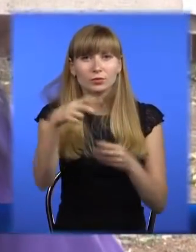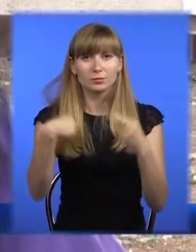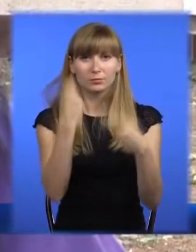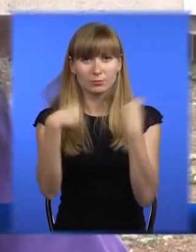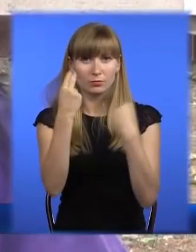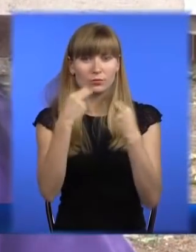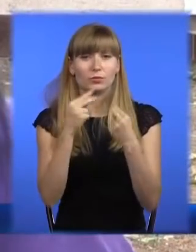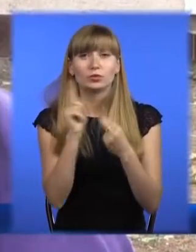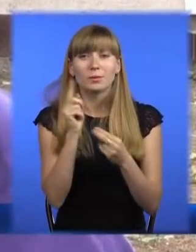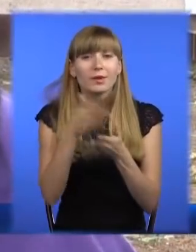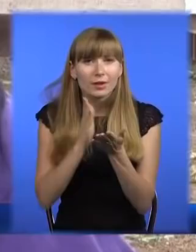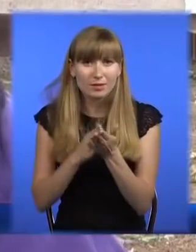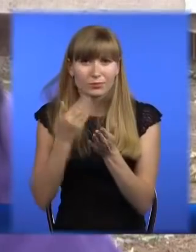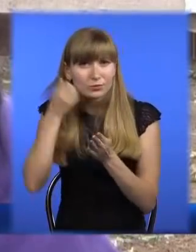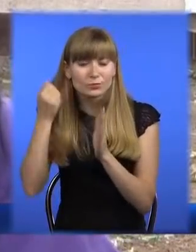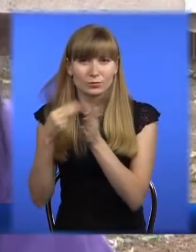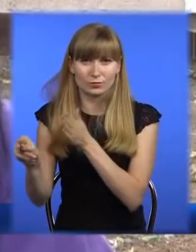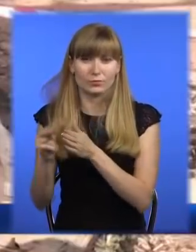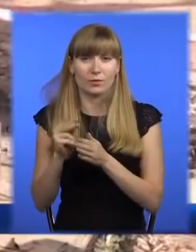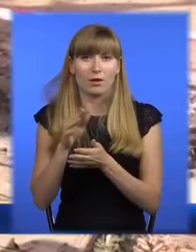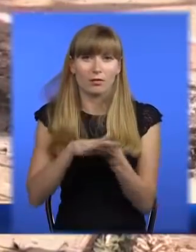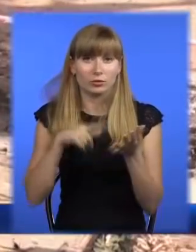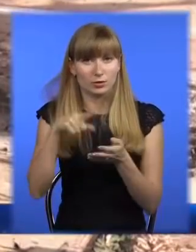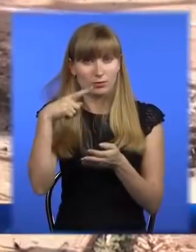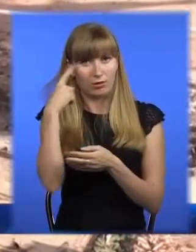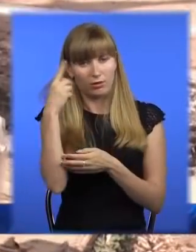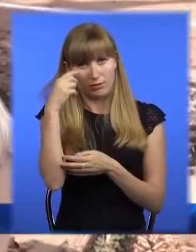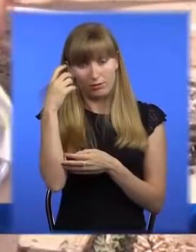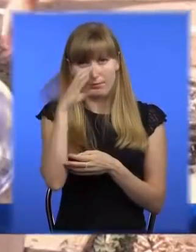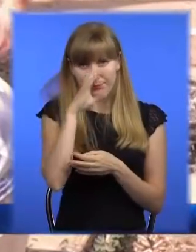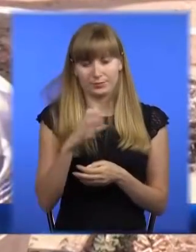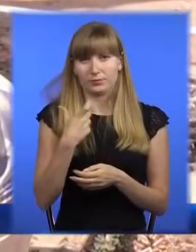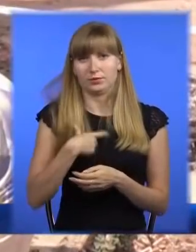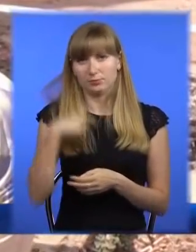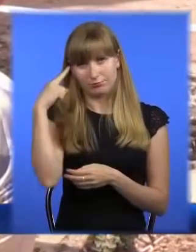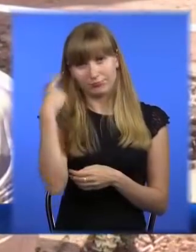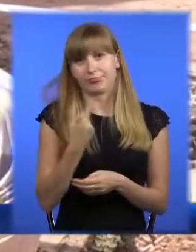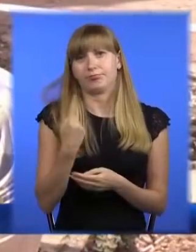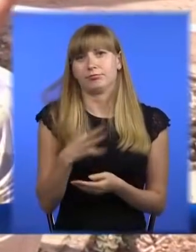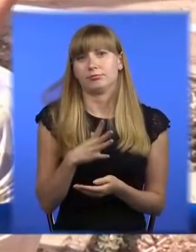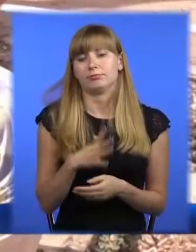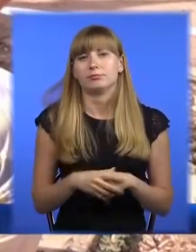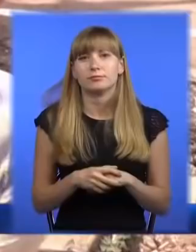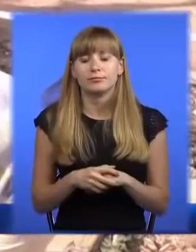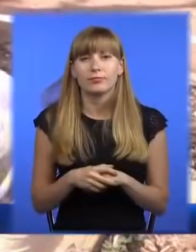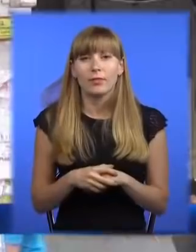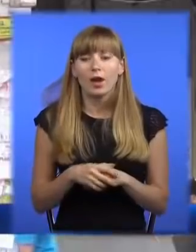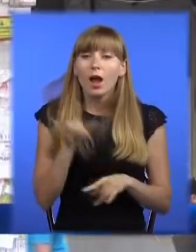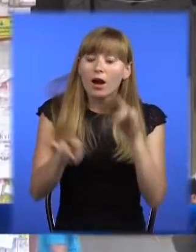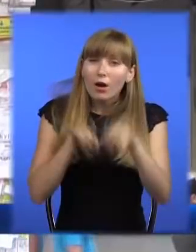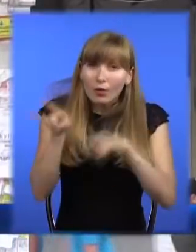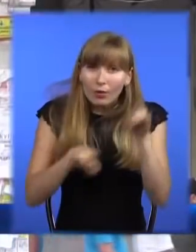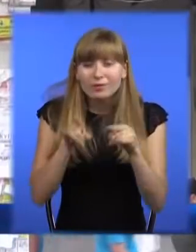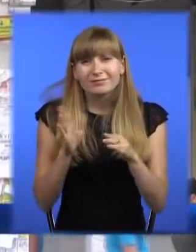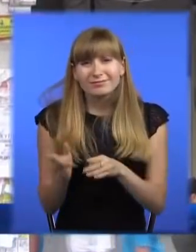хліб було. І впала в обморок від сонячного того самого. Незважаючи на наполегливі прохання правоохоронця, ніхто зі стихійників так і